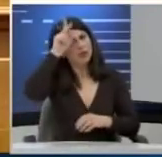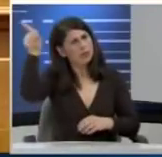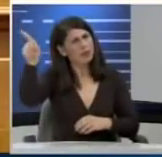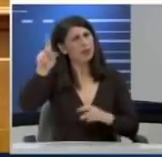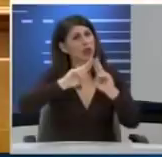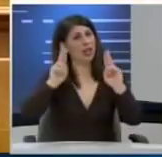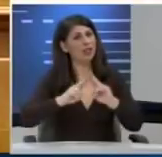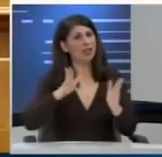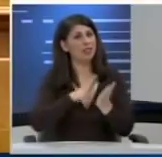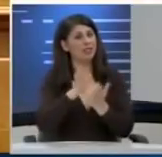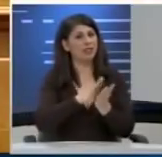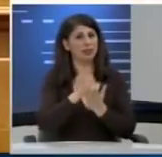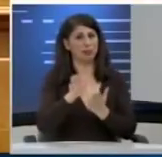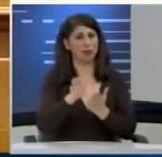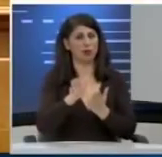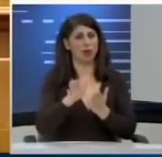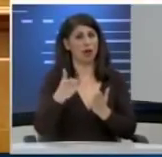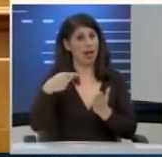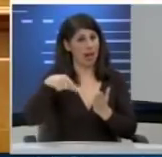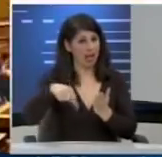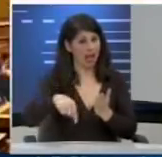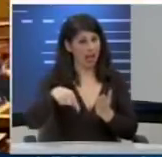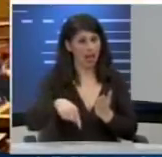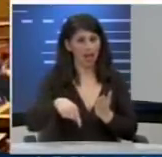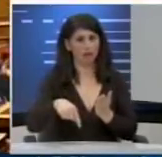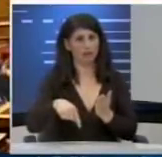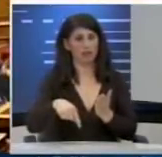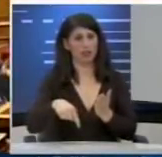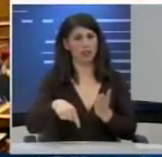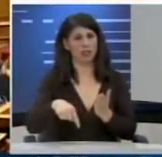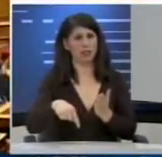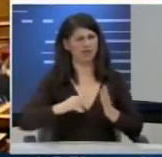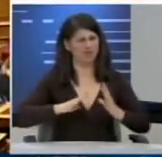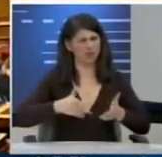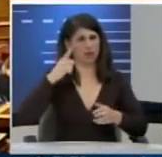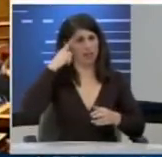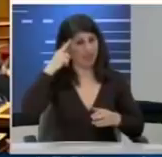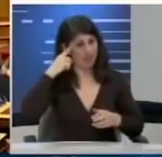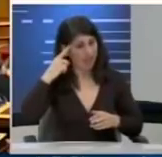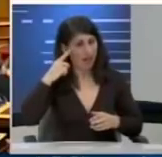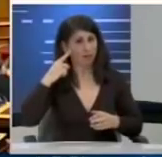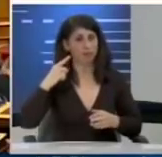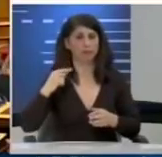τύπο. Αλλά αυτή η αποκρουστική ιδέα